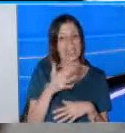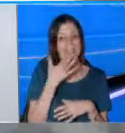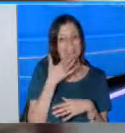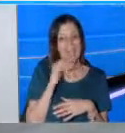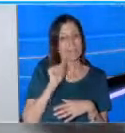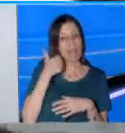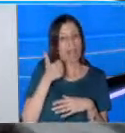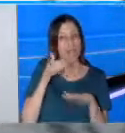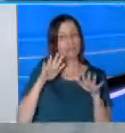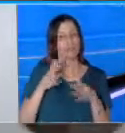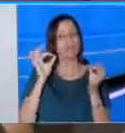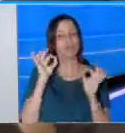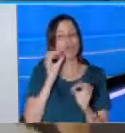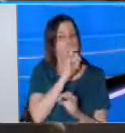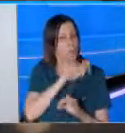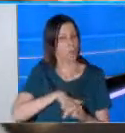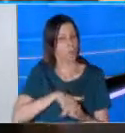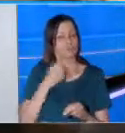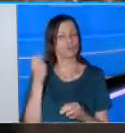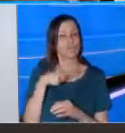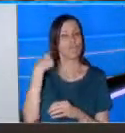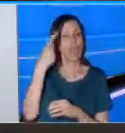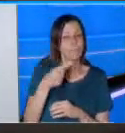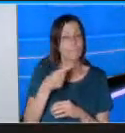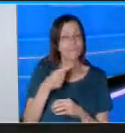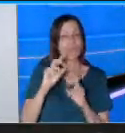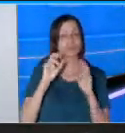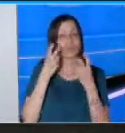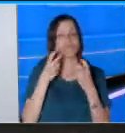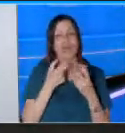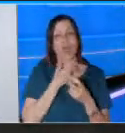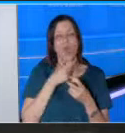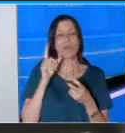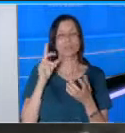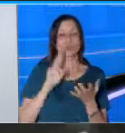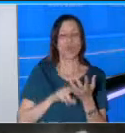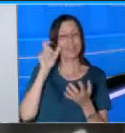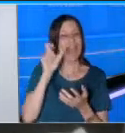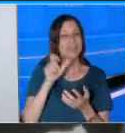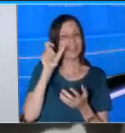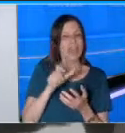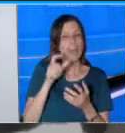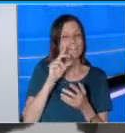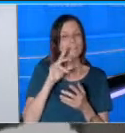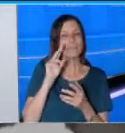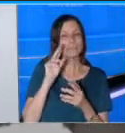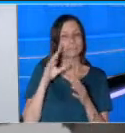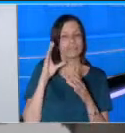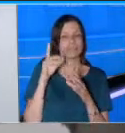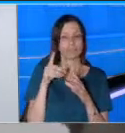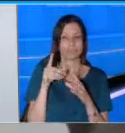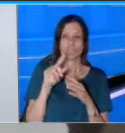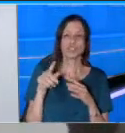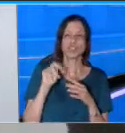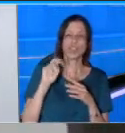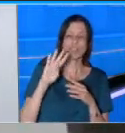האום, של הצרט הכללית של האום, בשבוע הבא מושב חירום של המועצה לזכויות אדם בז'נבה, הדברים נמשכים, גם אם המערכה